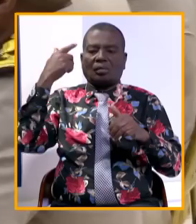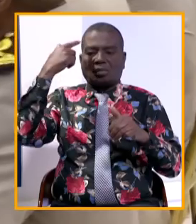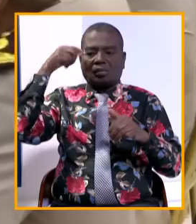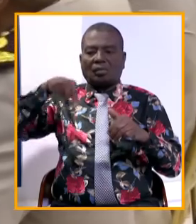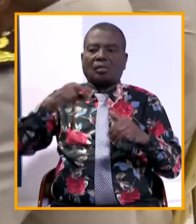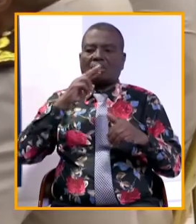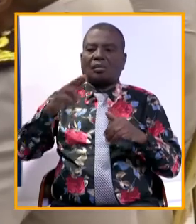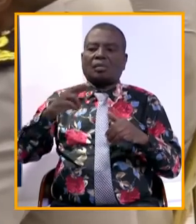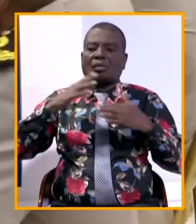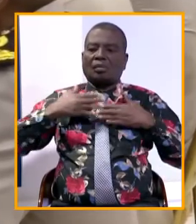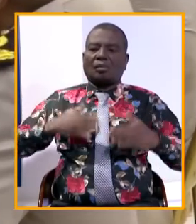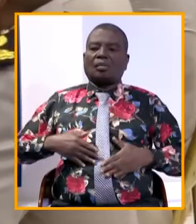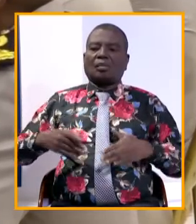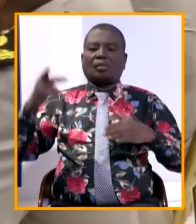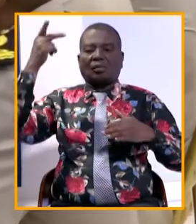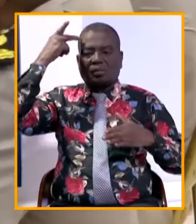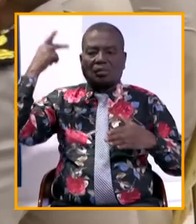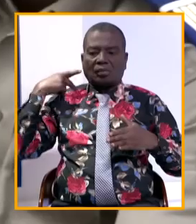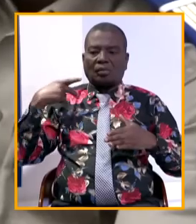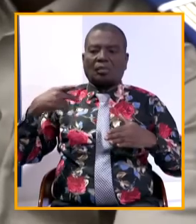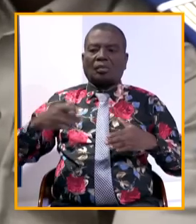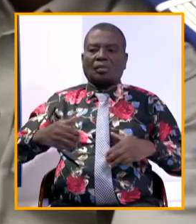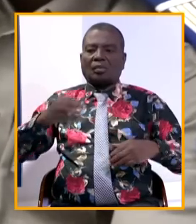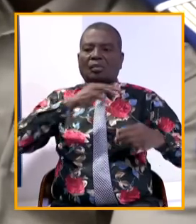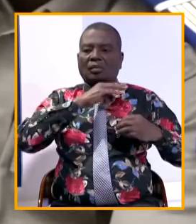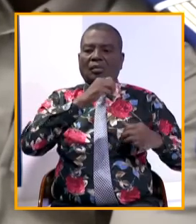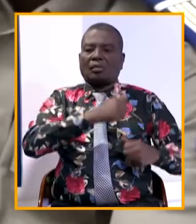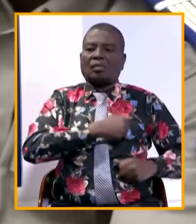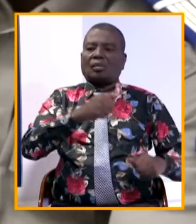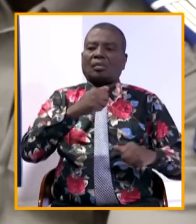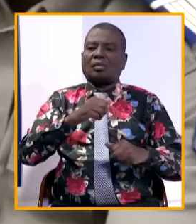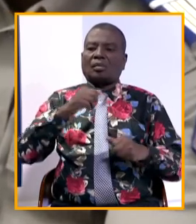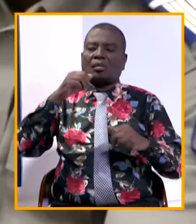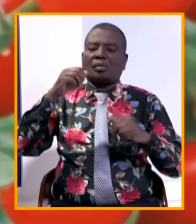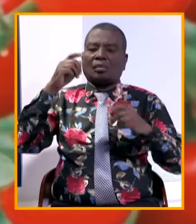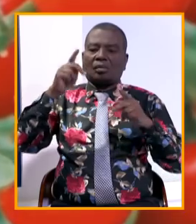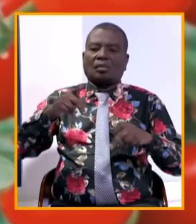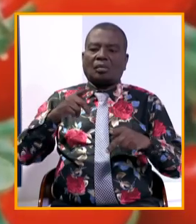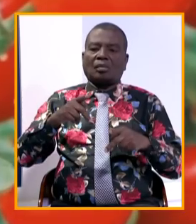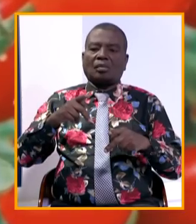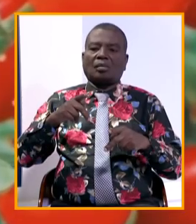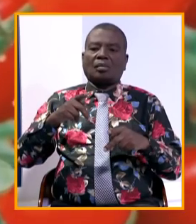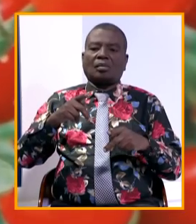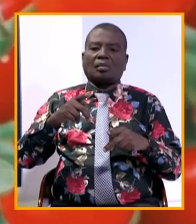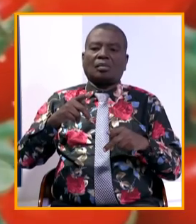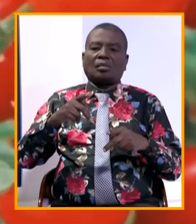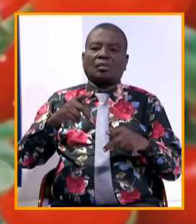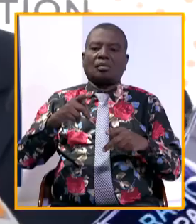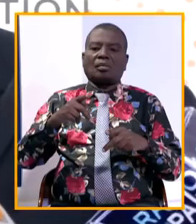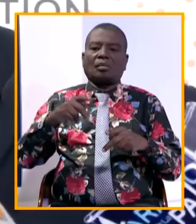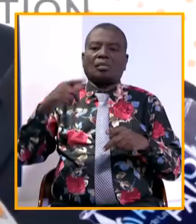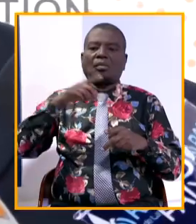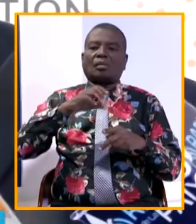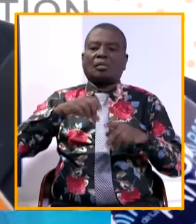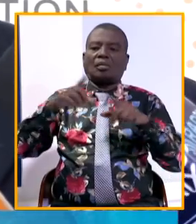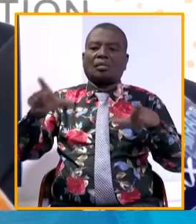que sont le corps préfectoral, les forces de l'ordre et les agents des ministères techniques impliqués. Effectivement, les